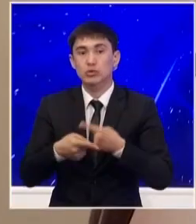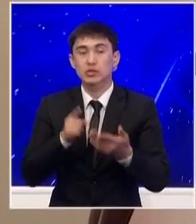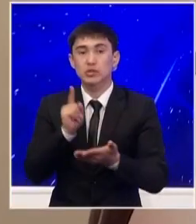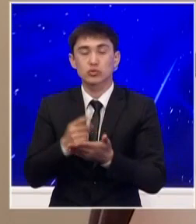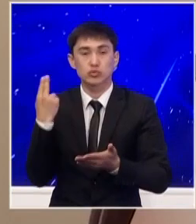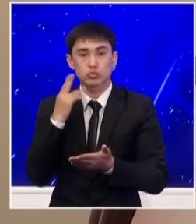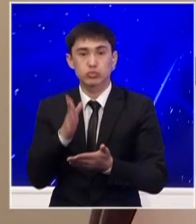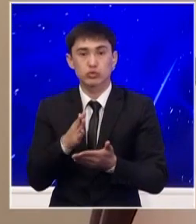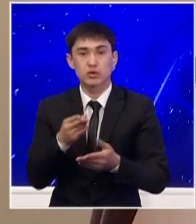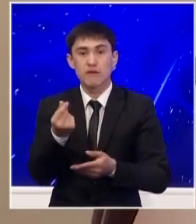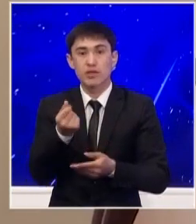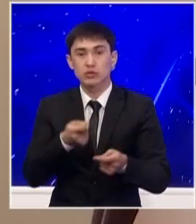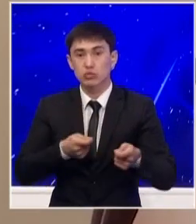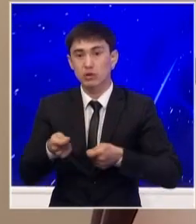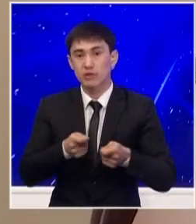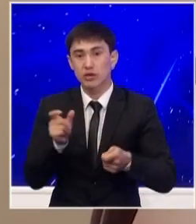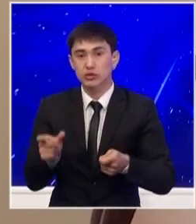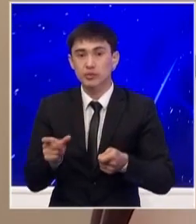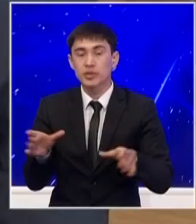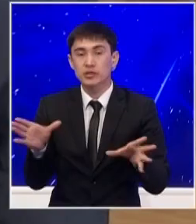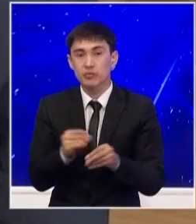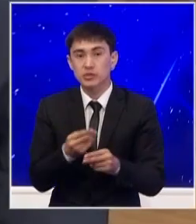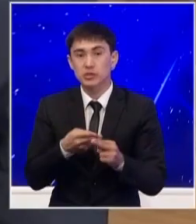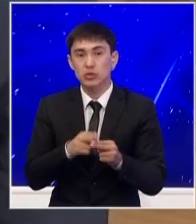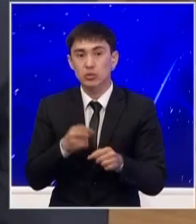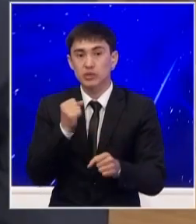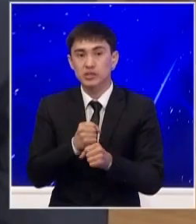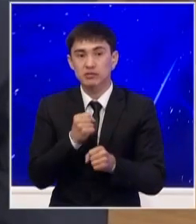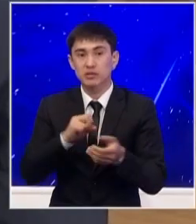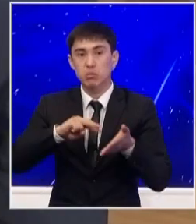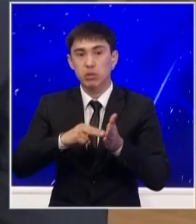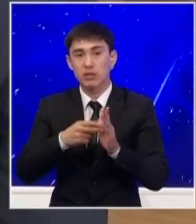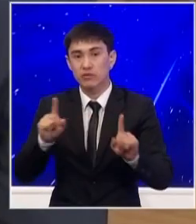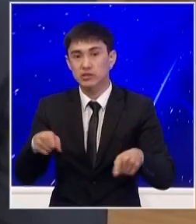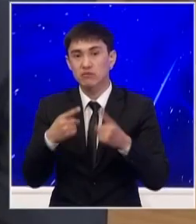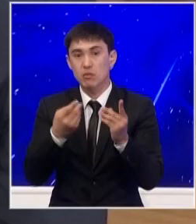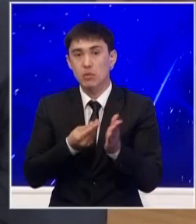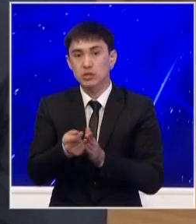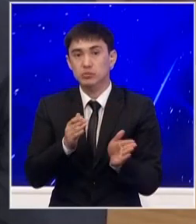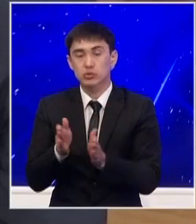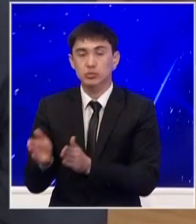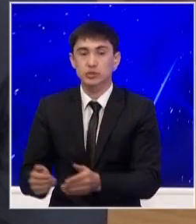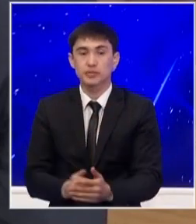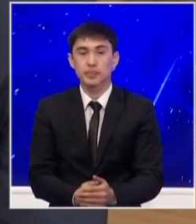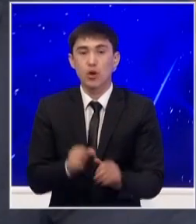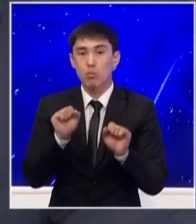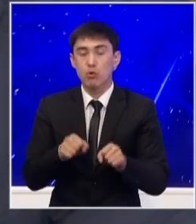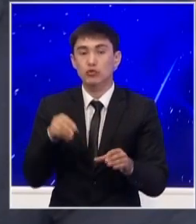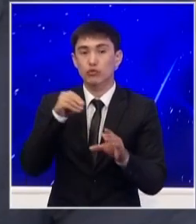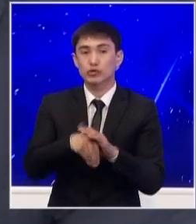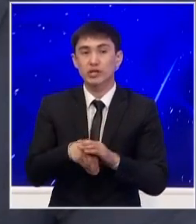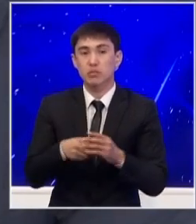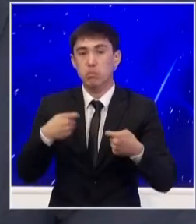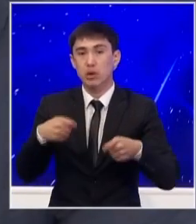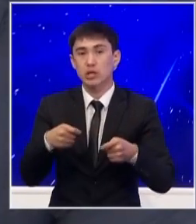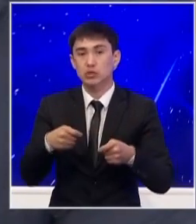должнику назначается финансовый управляющий, совместно с которым разрабатывается план восстановления платежеспособности. Он может включать в себя